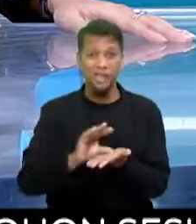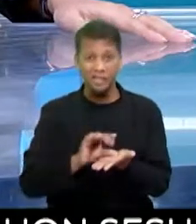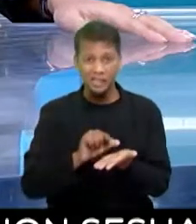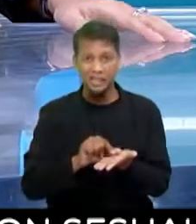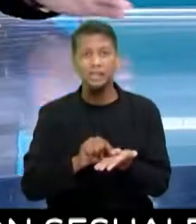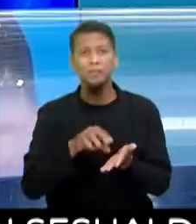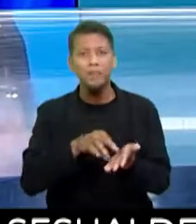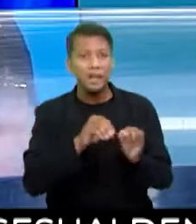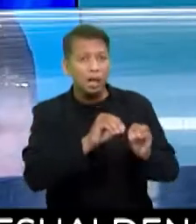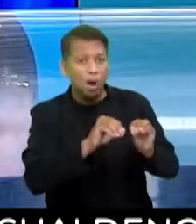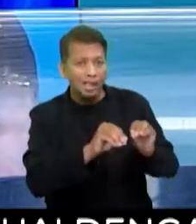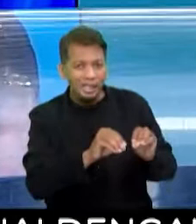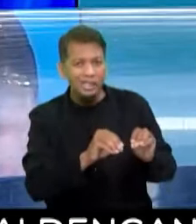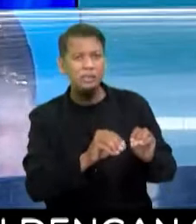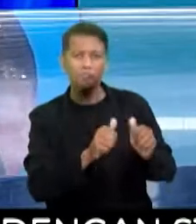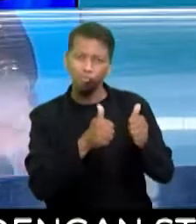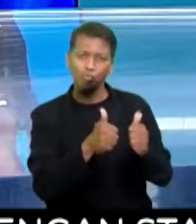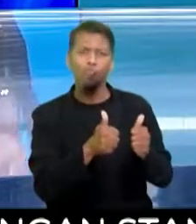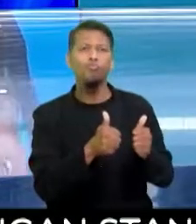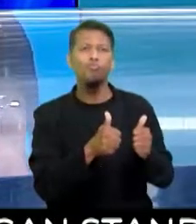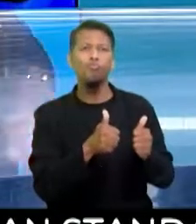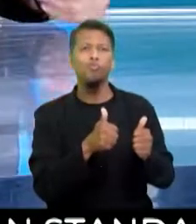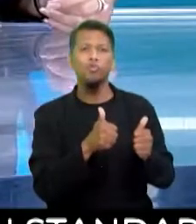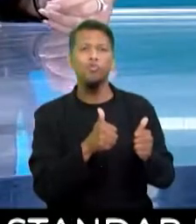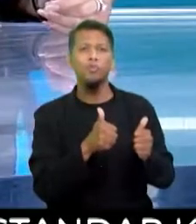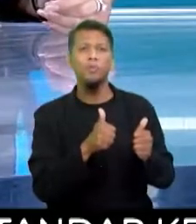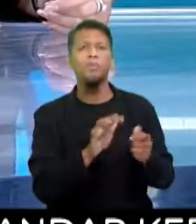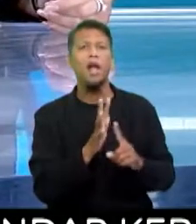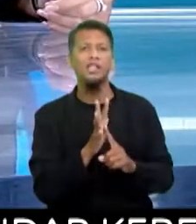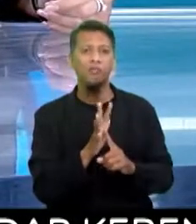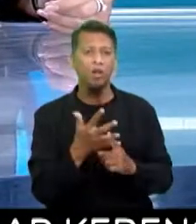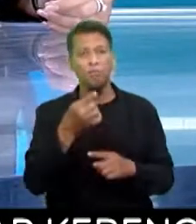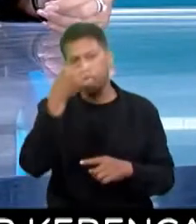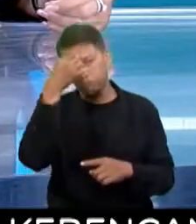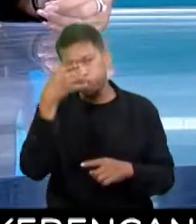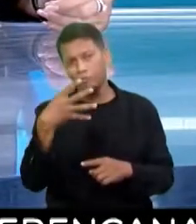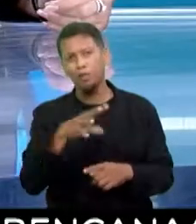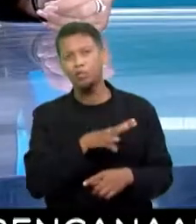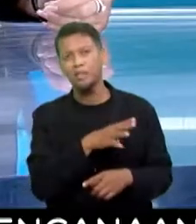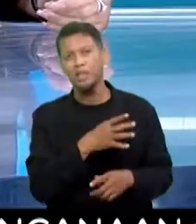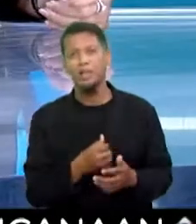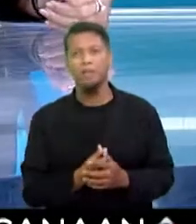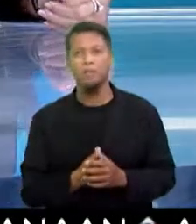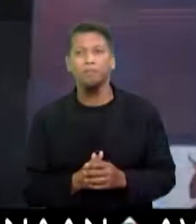tentang berinvestasi yang benar dalam mencetak jiwa entrepreneur bagi mahasiswa dan profesionalisme dosen.